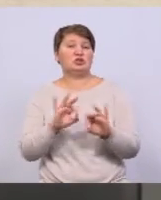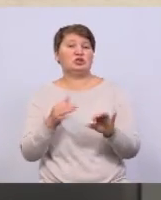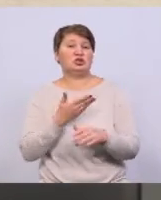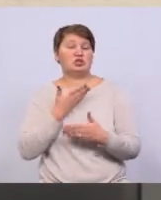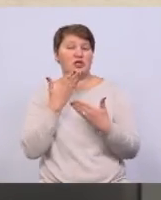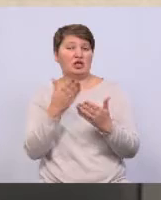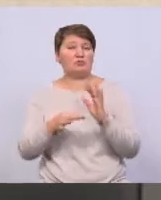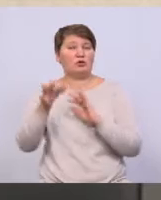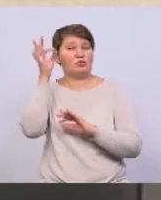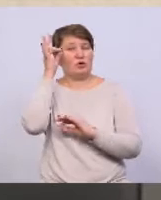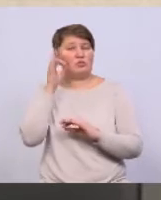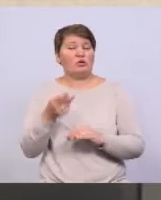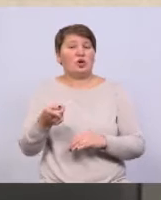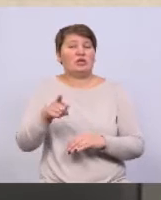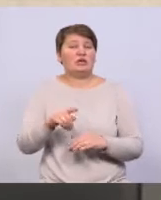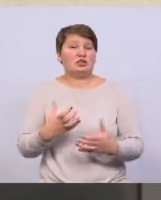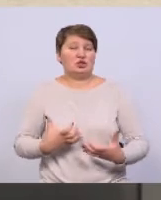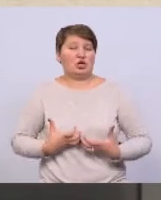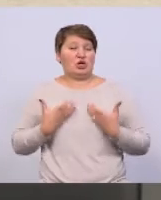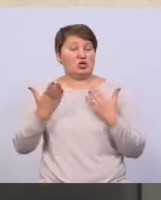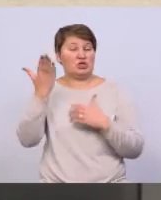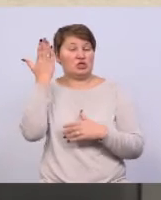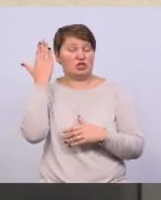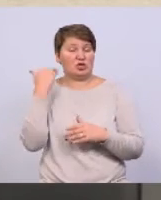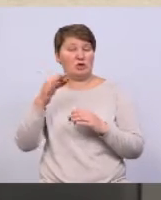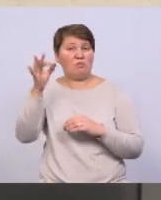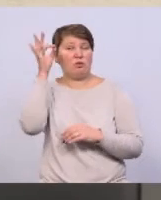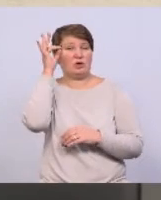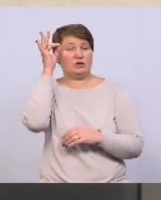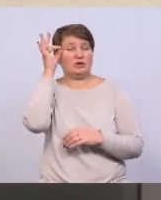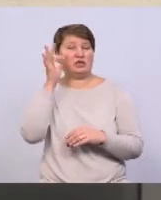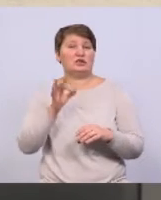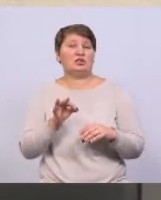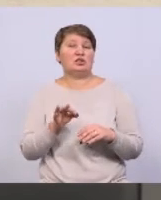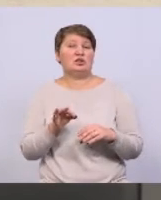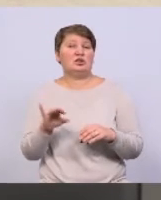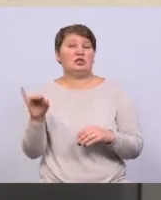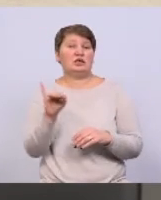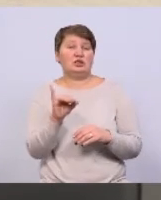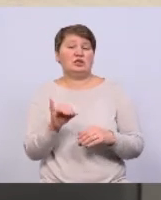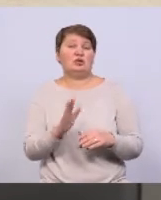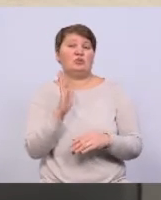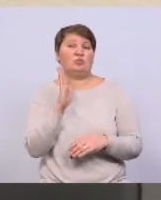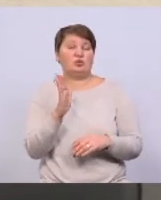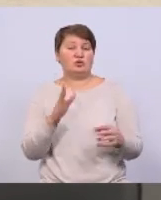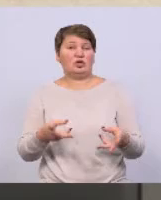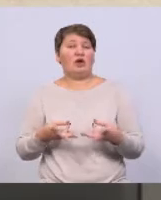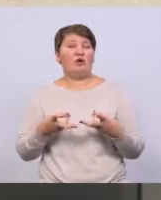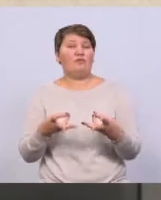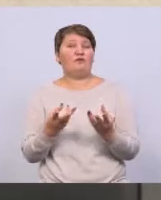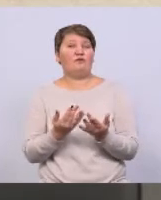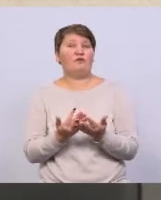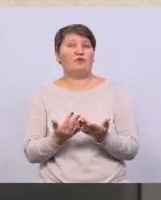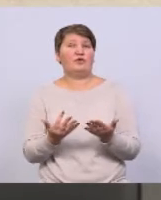страшні події, геноцид українського народу. Також буде випічка, ну, якщо